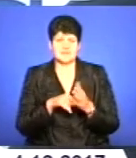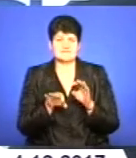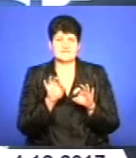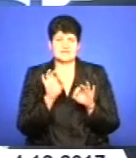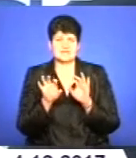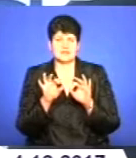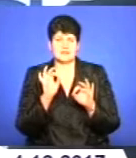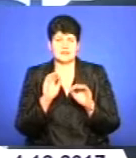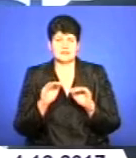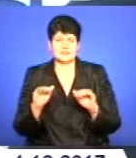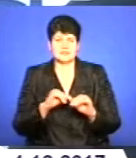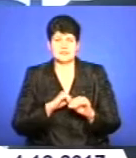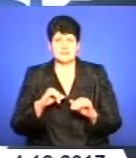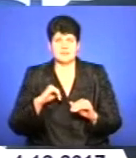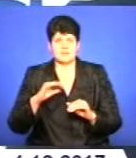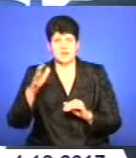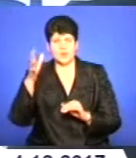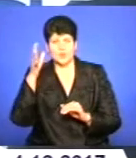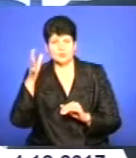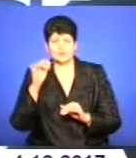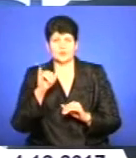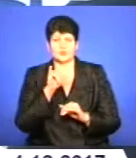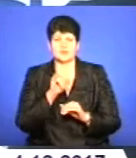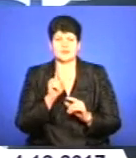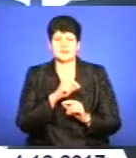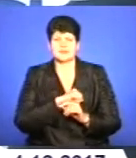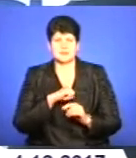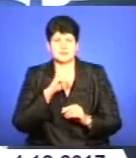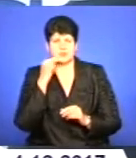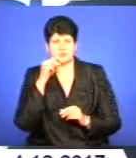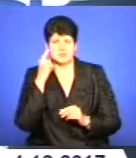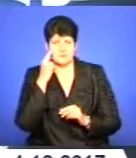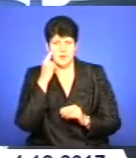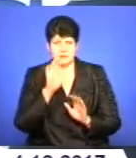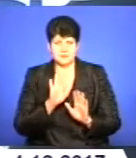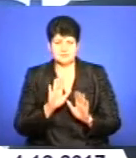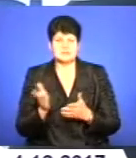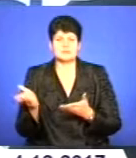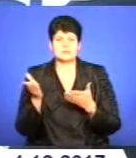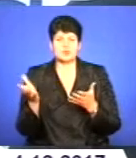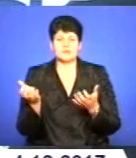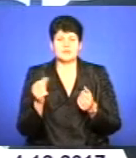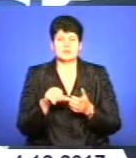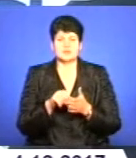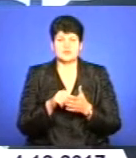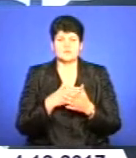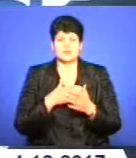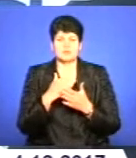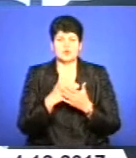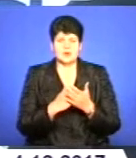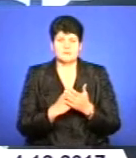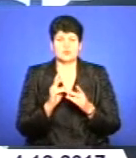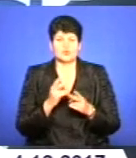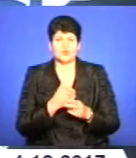відібрати діток самих розумних, у яких тільки найвищі бали. Ми запрошуємо прийняти участь в нашій програмі дітей, які